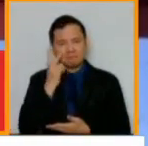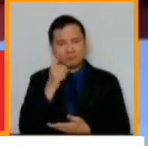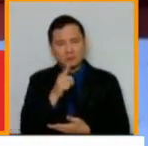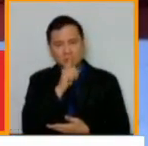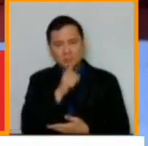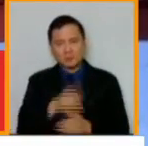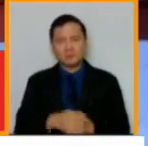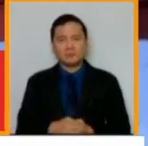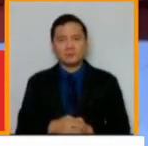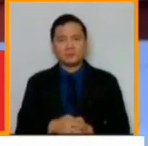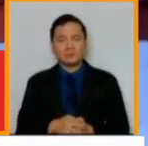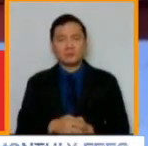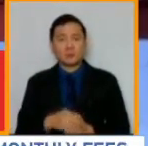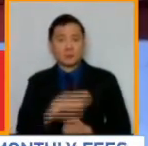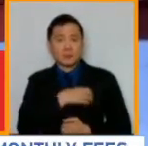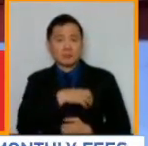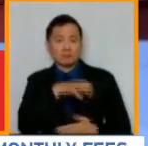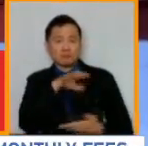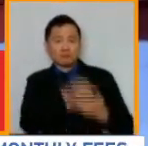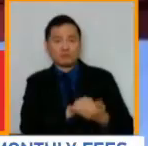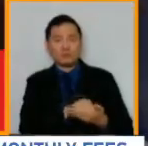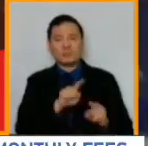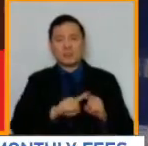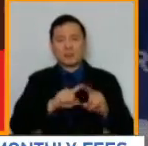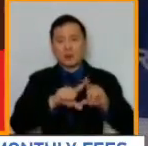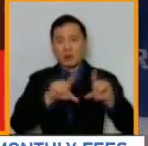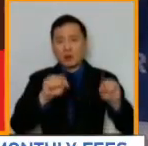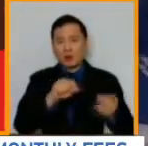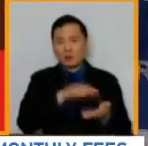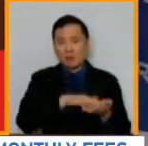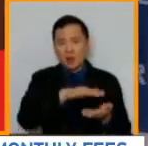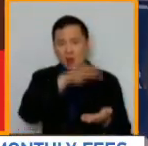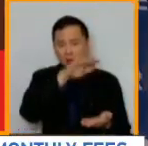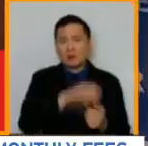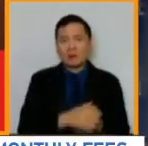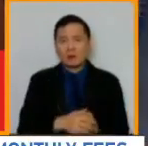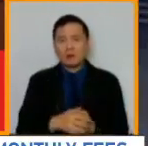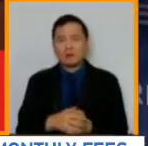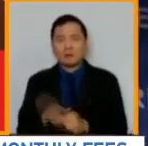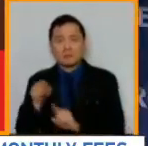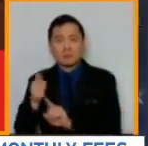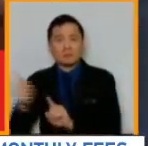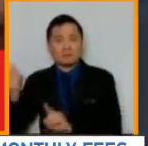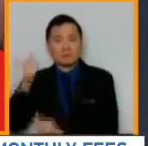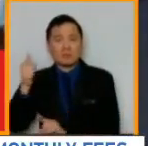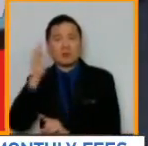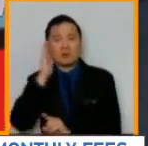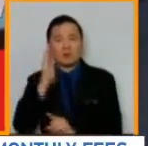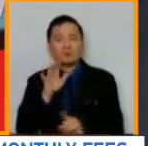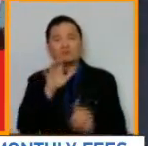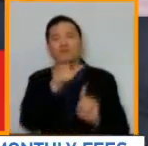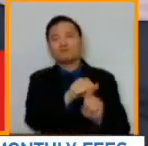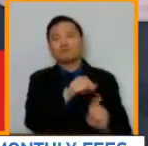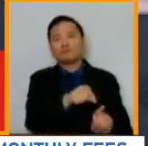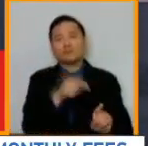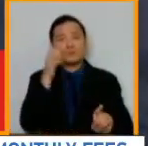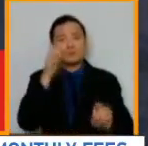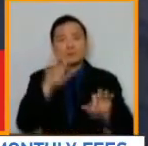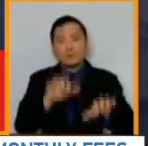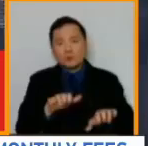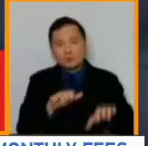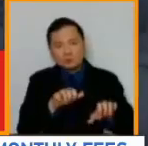ilang customer. Ipoproseso pa raw ng mga otoridad ang mga nakumpiskang computer para makita kung gaano nakalawak ang